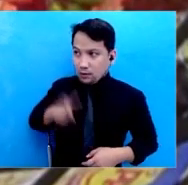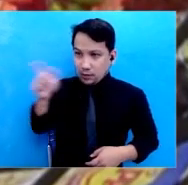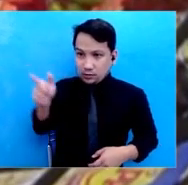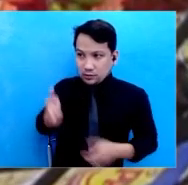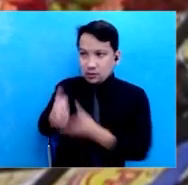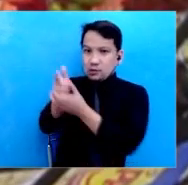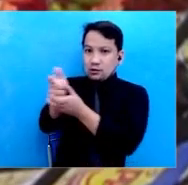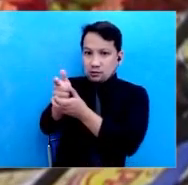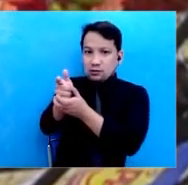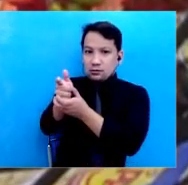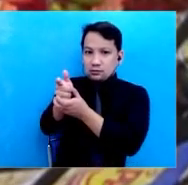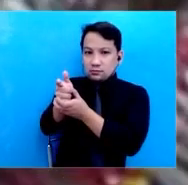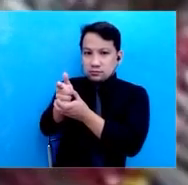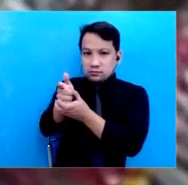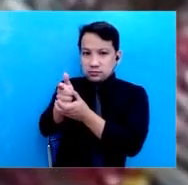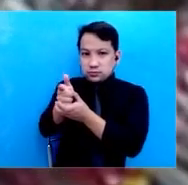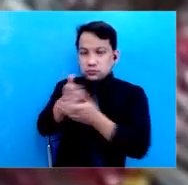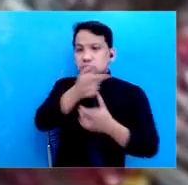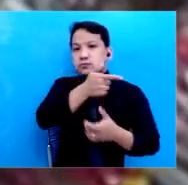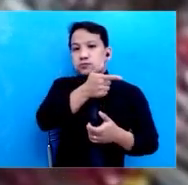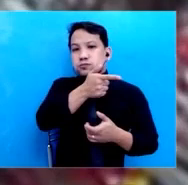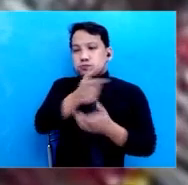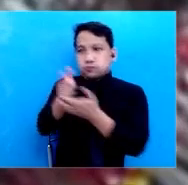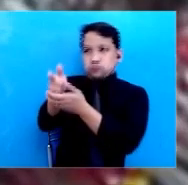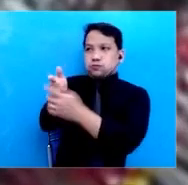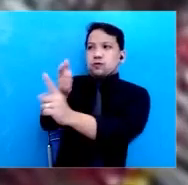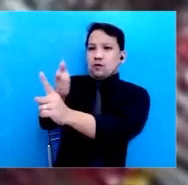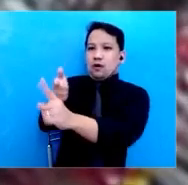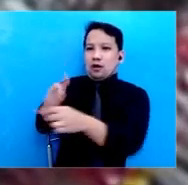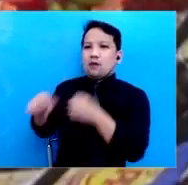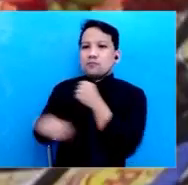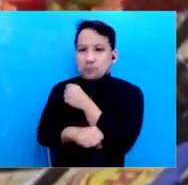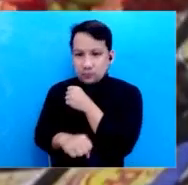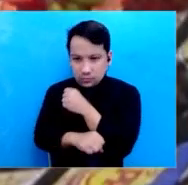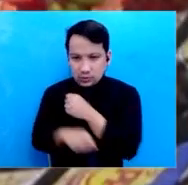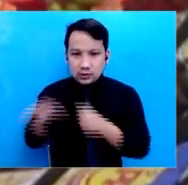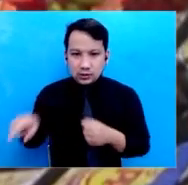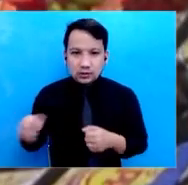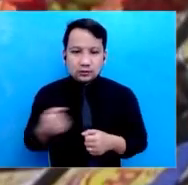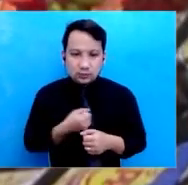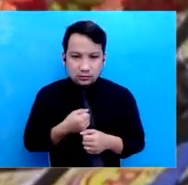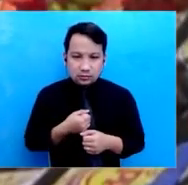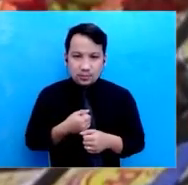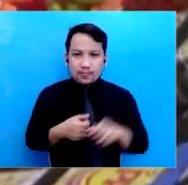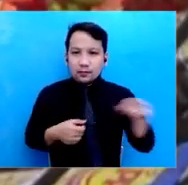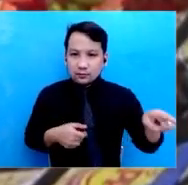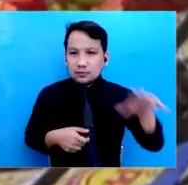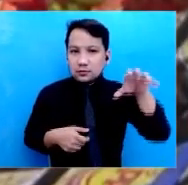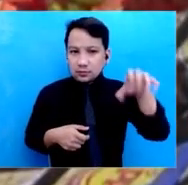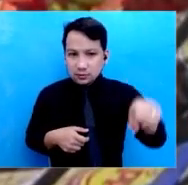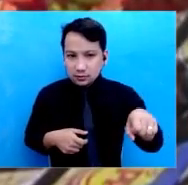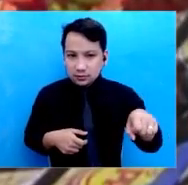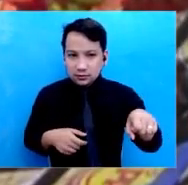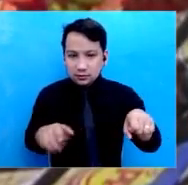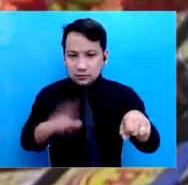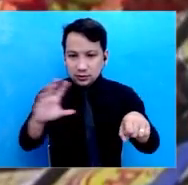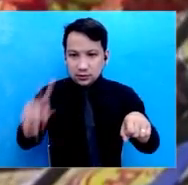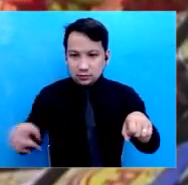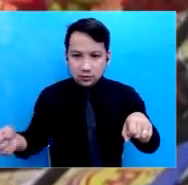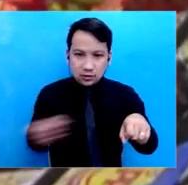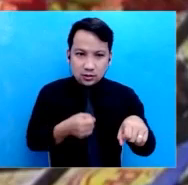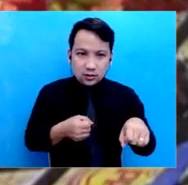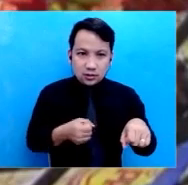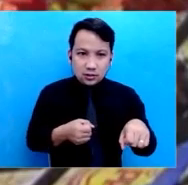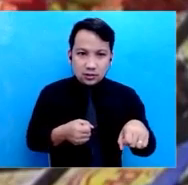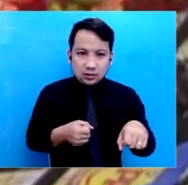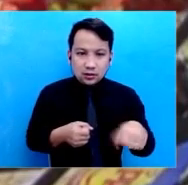saka itinutok sa biktima. Hold up na pala ang eksena. Dinampot ng kawatan ang nakalapag na cellphone nang biglang ang